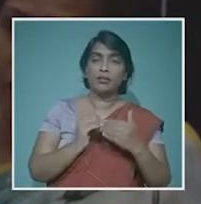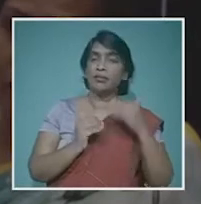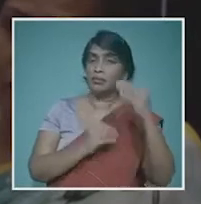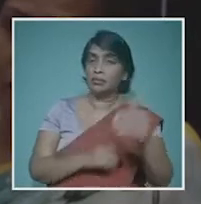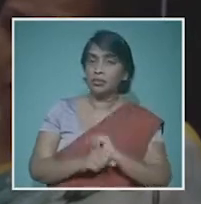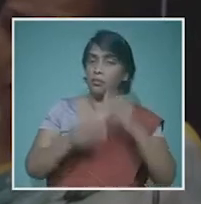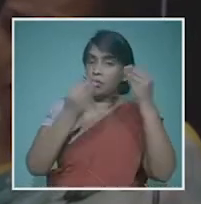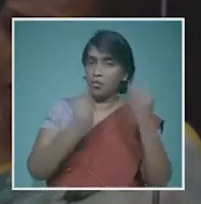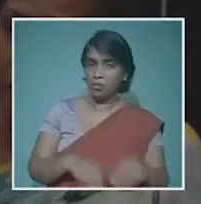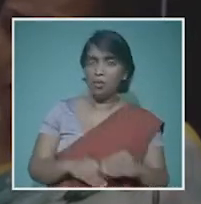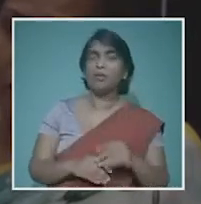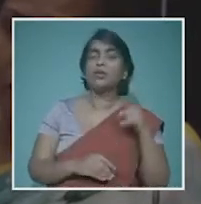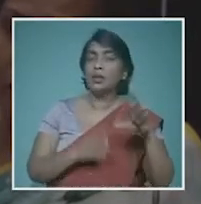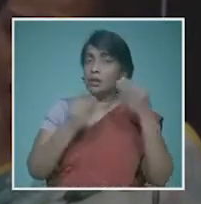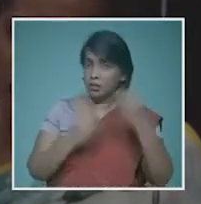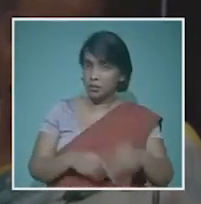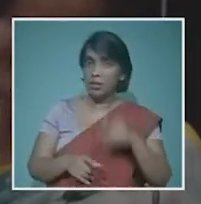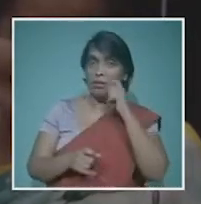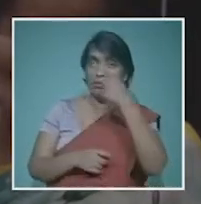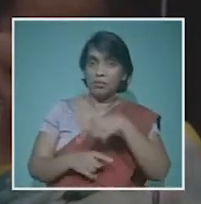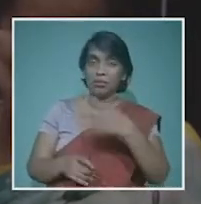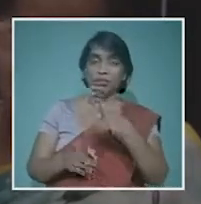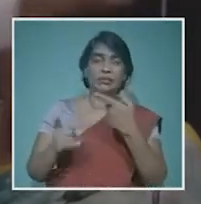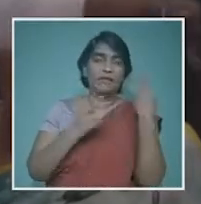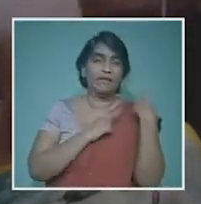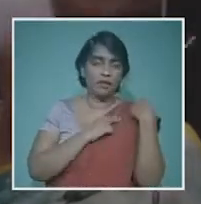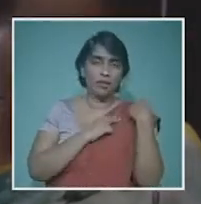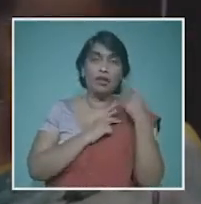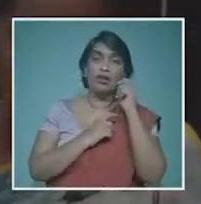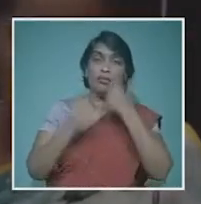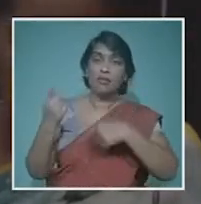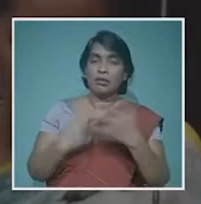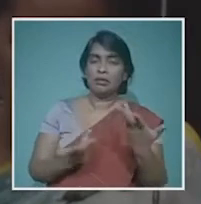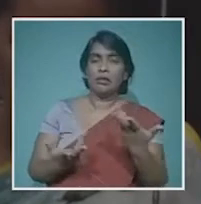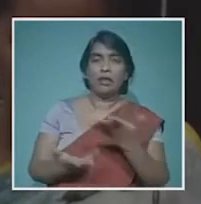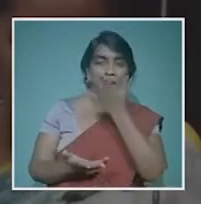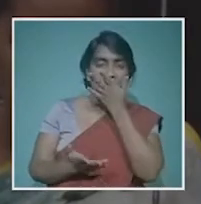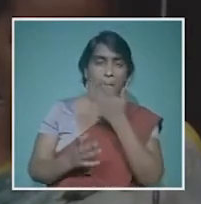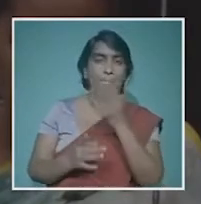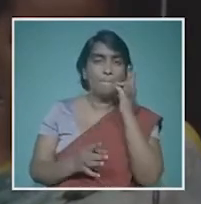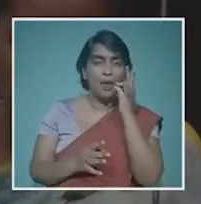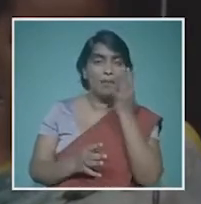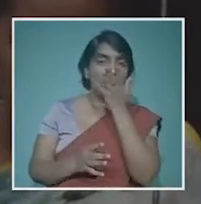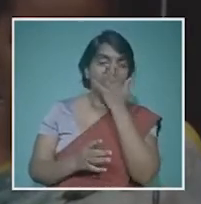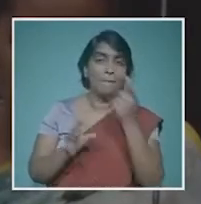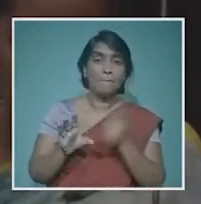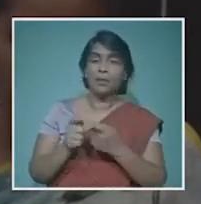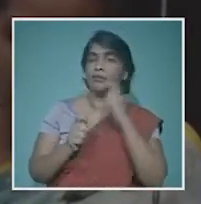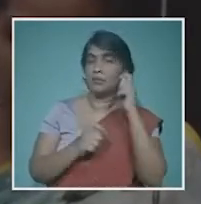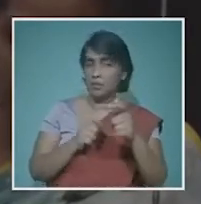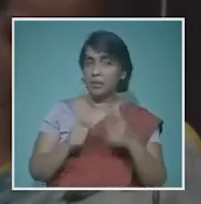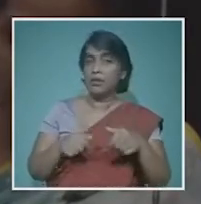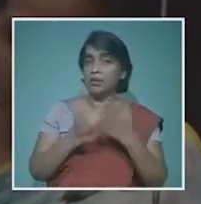නැත්තම් කඩාගෙන වැටෙනවා. කඩාගෙන වැටෙන්නේ මහජනයාගේ අඟ උඩට. මහජනයා තමයි පරිප්පු වලින් සීනි වලින් පිටි වලින් ගෙවන්න ඕනේ. දැන් ඒක බේරන්න